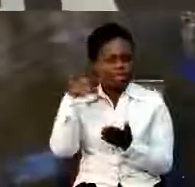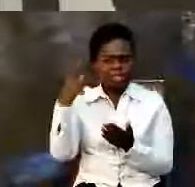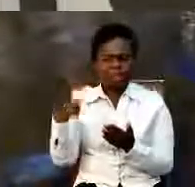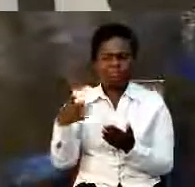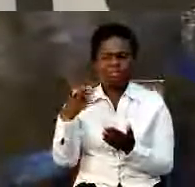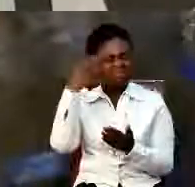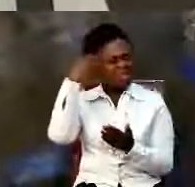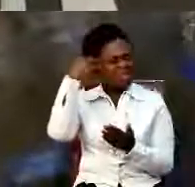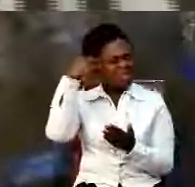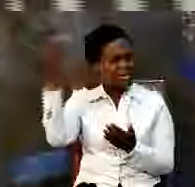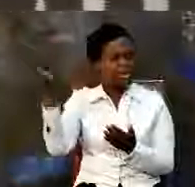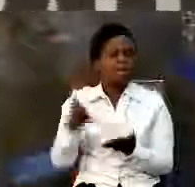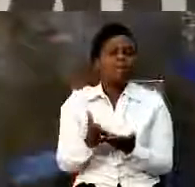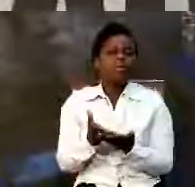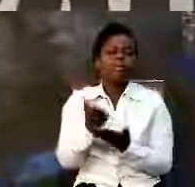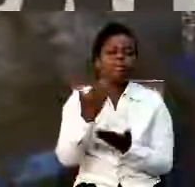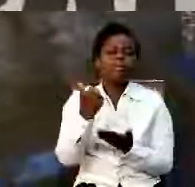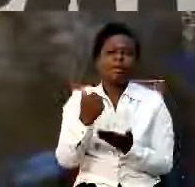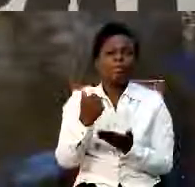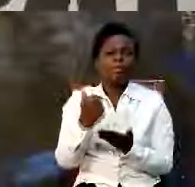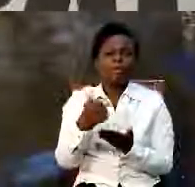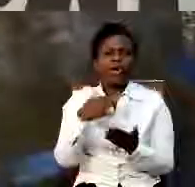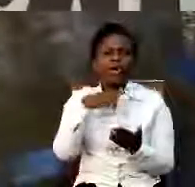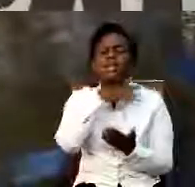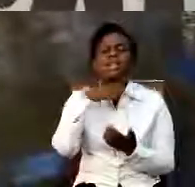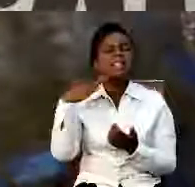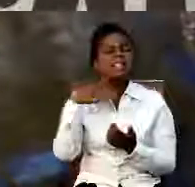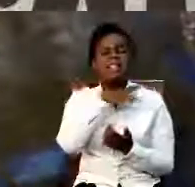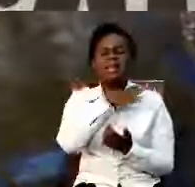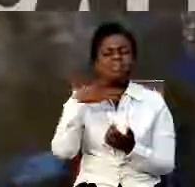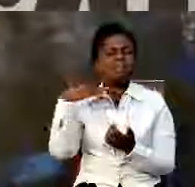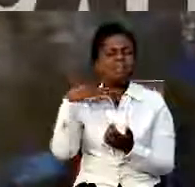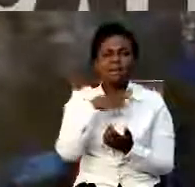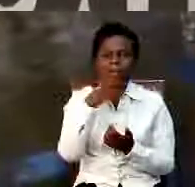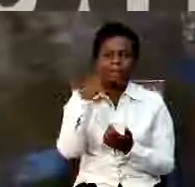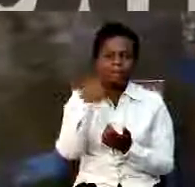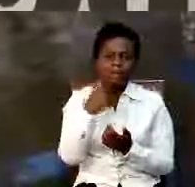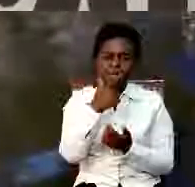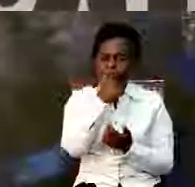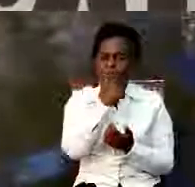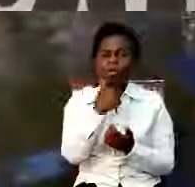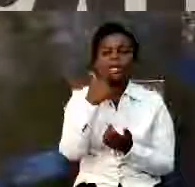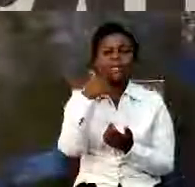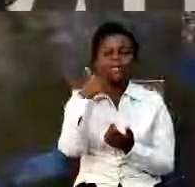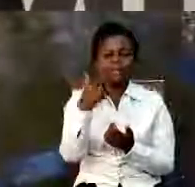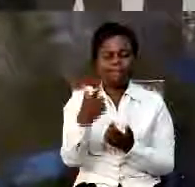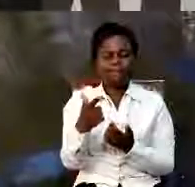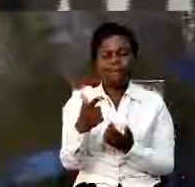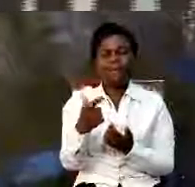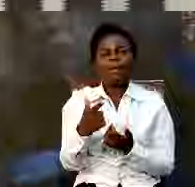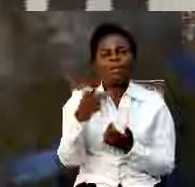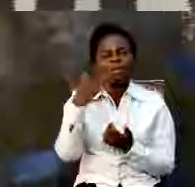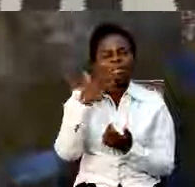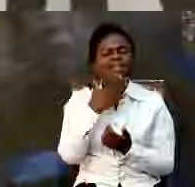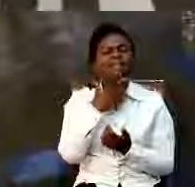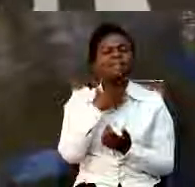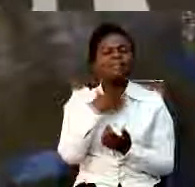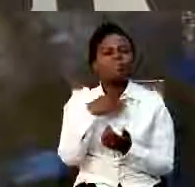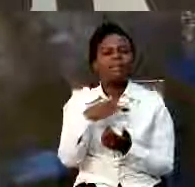Maana yake ukisikia mtu hanijali, analalamika, ni kilio, anasema